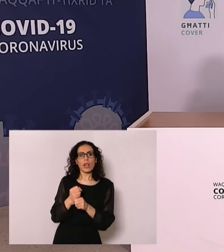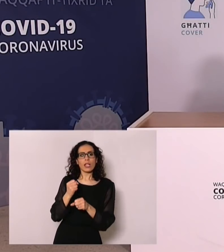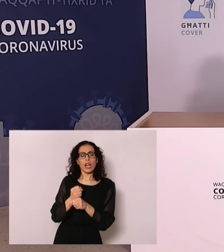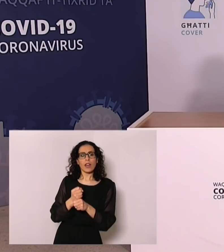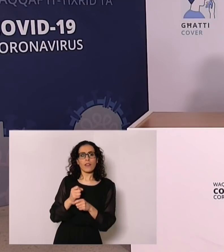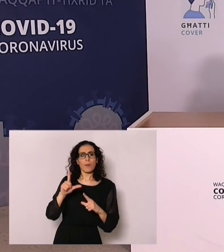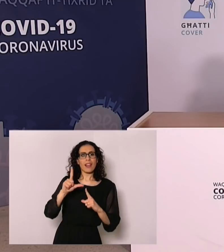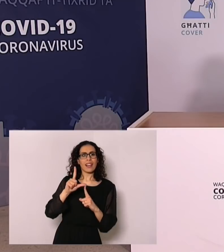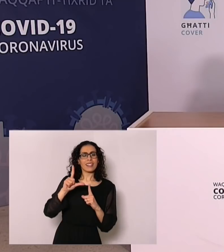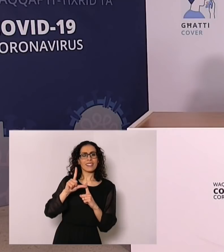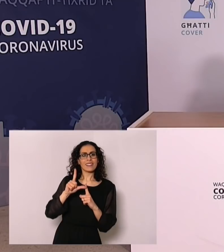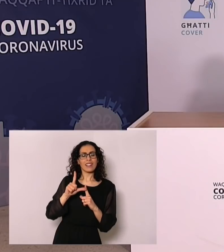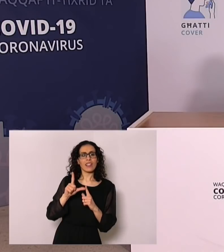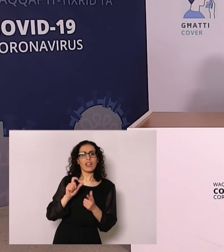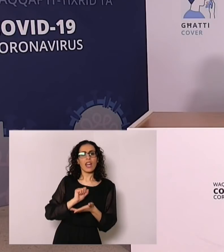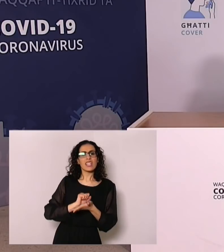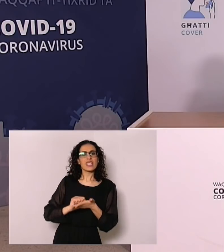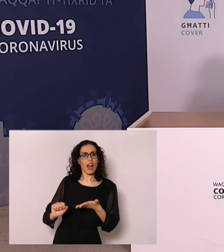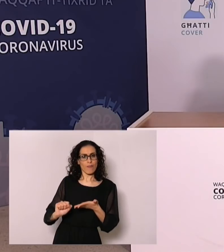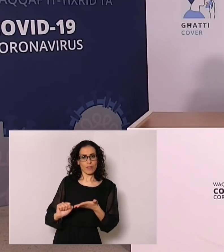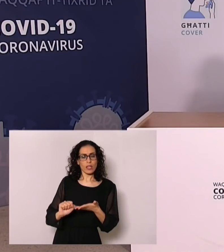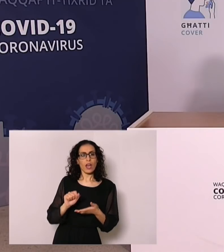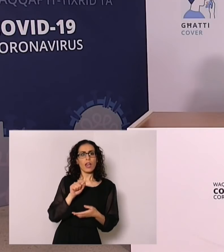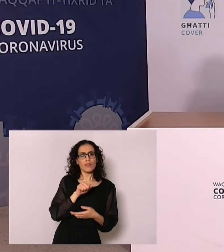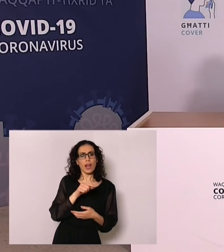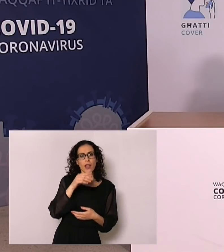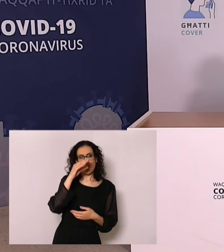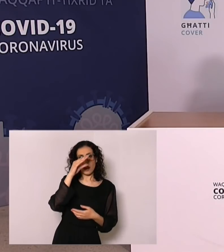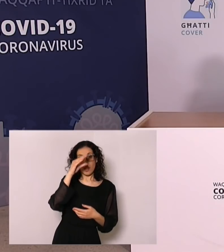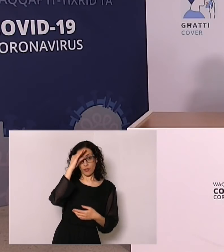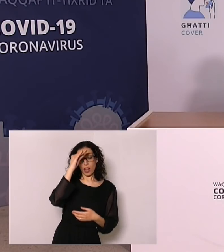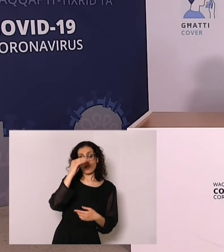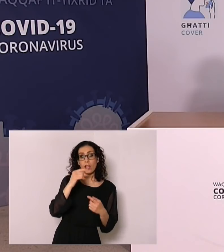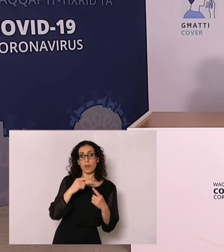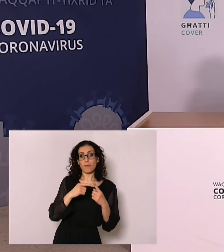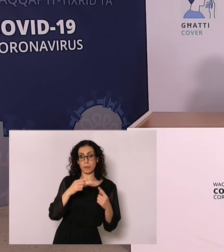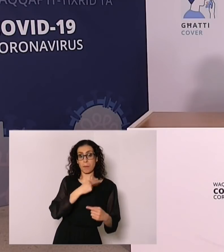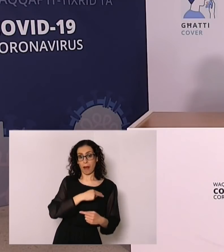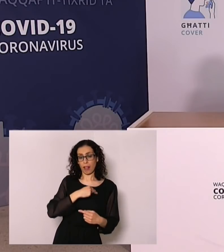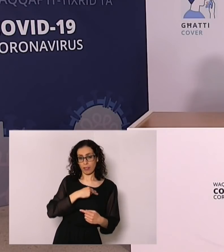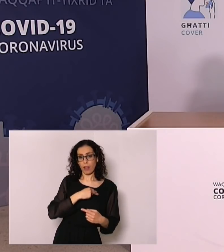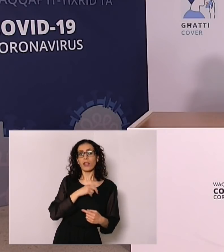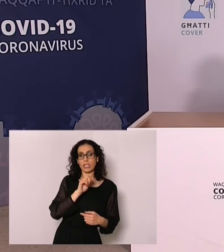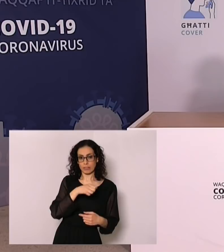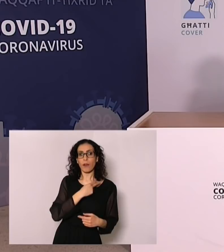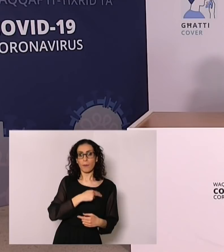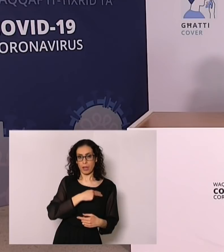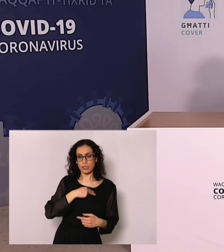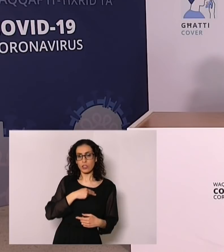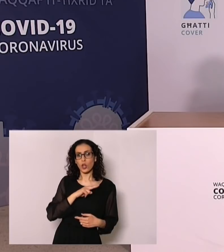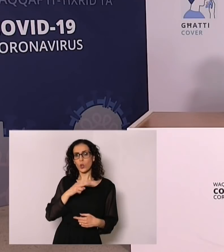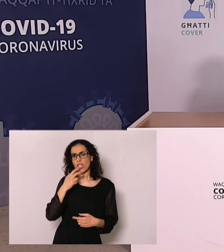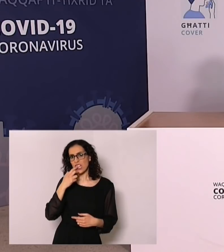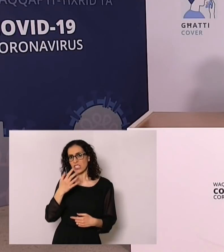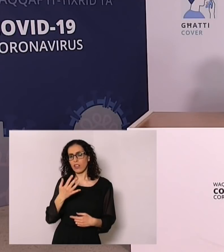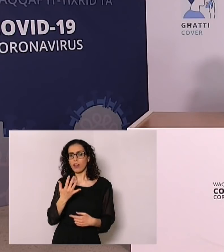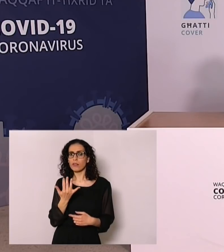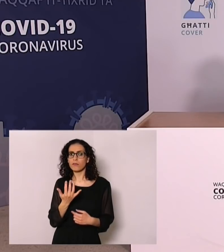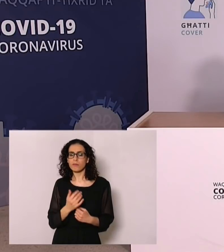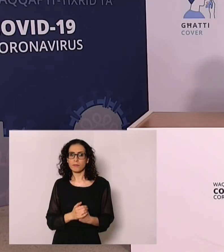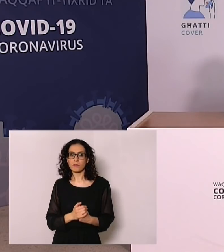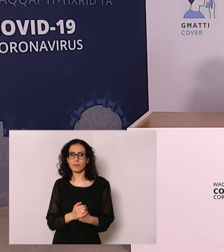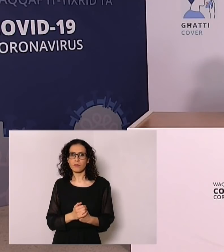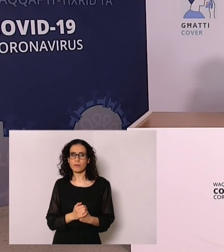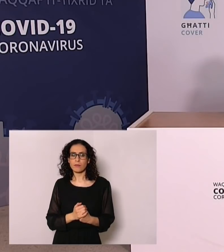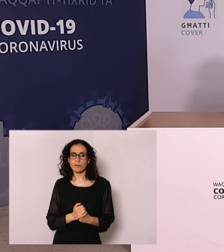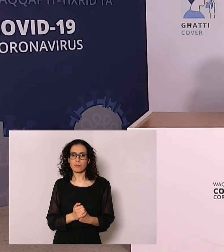safi huwa Malti jew barrani u jekk għandekx l-età tal-pazjent. Huwa Malti. Tajjeb. L-età ta'